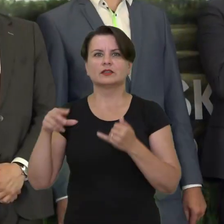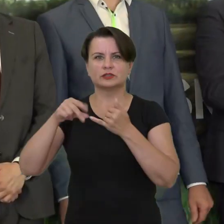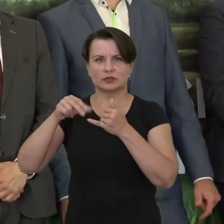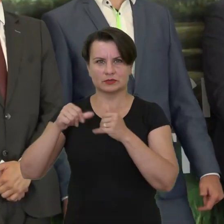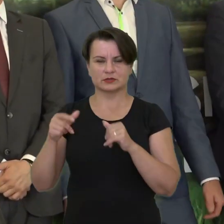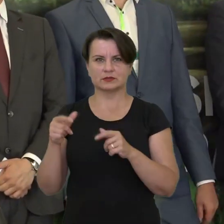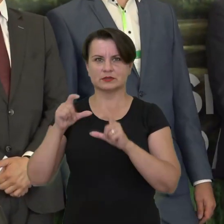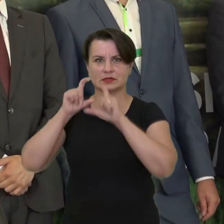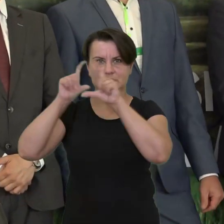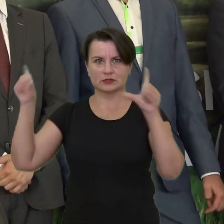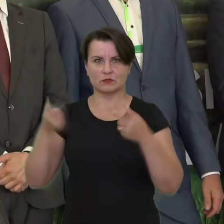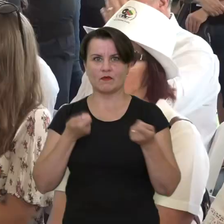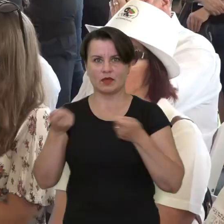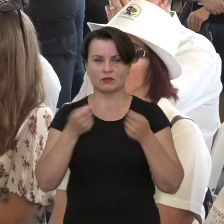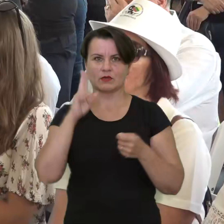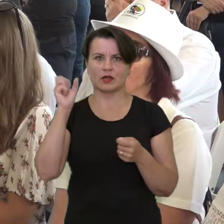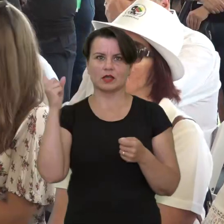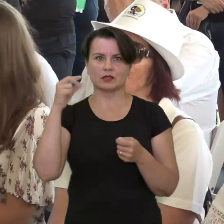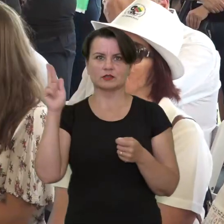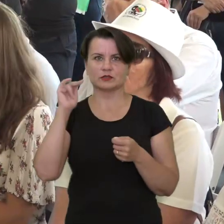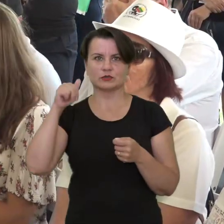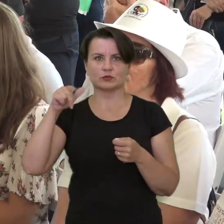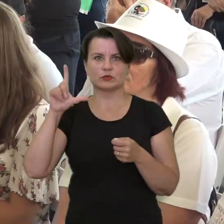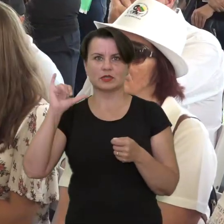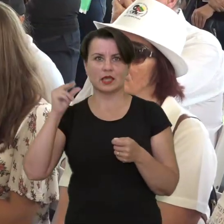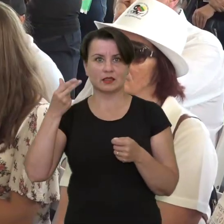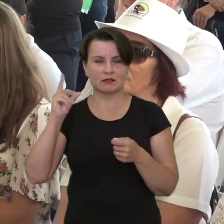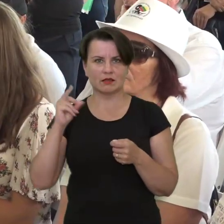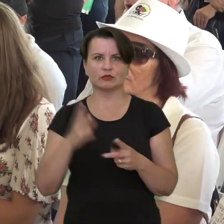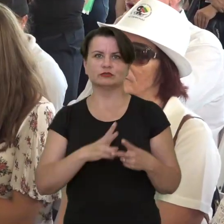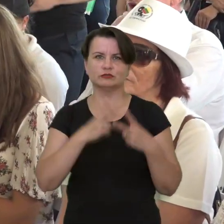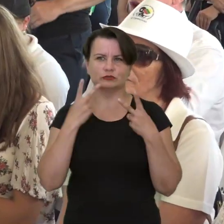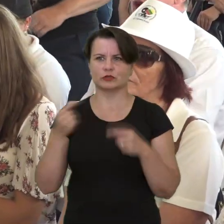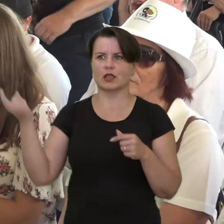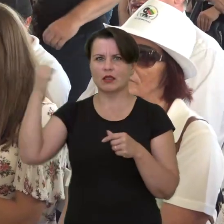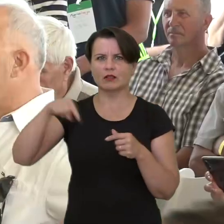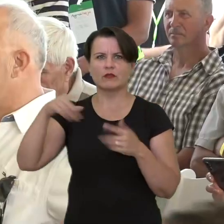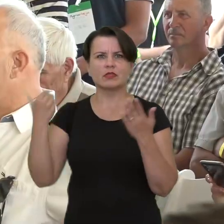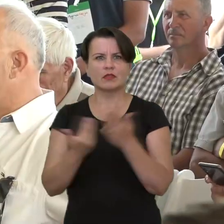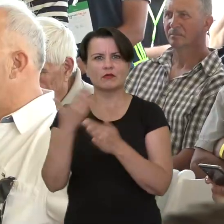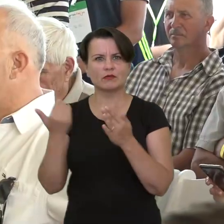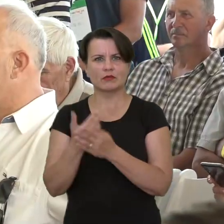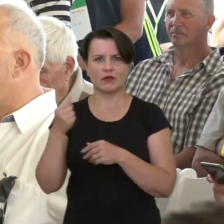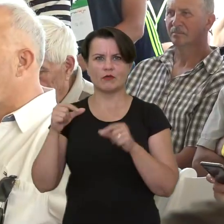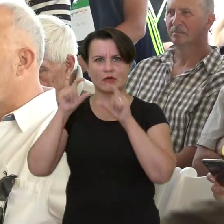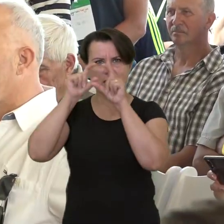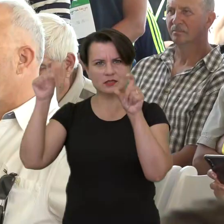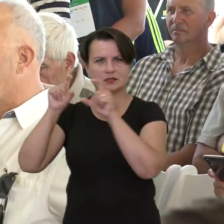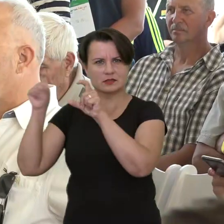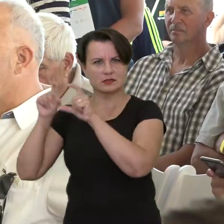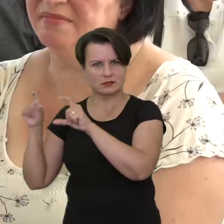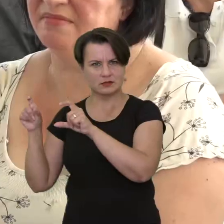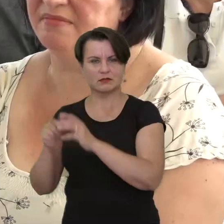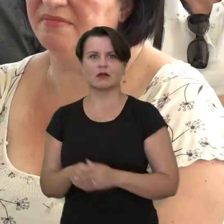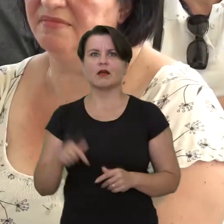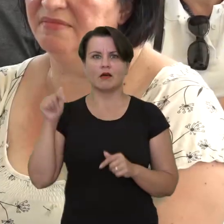centro Žemdirbystės instituto vadovė Žydrė Kadžiulienė džiaugiasi, jog čia atvyksta vis kitos įmonės, o taip pat tokių parodų metu